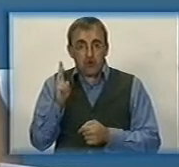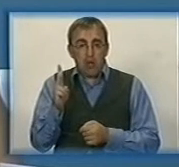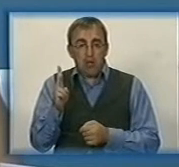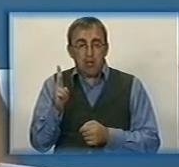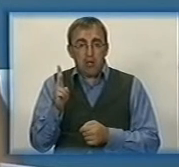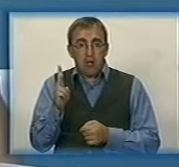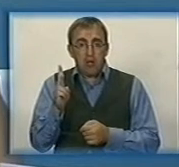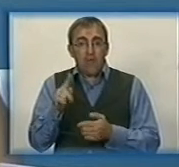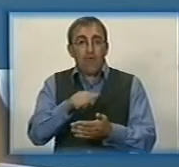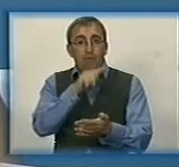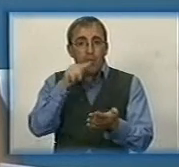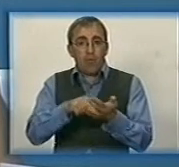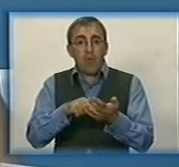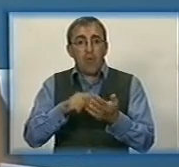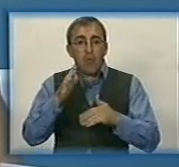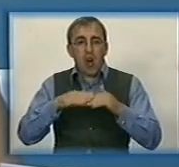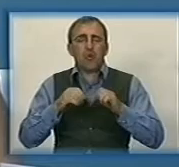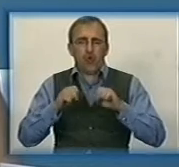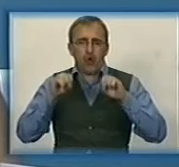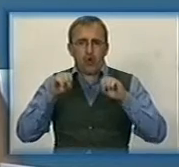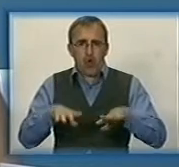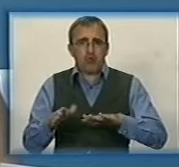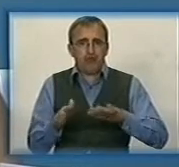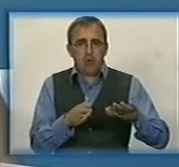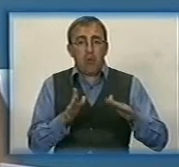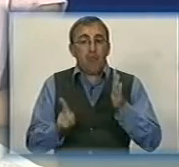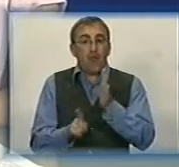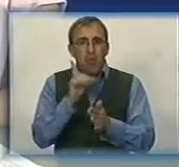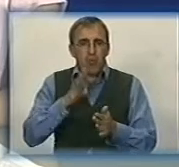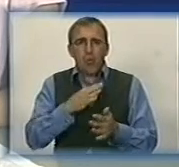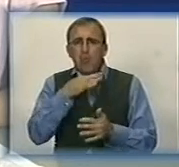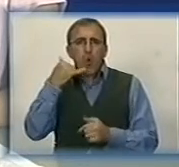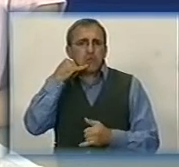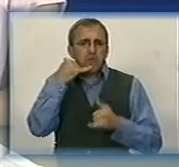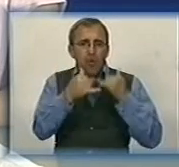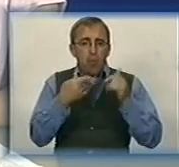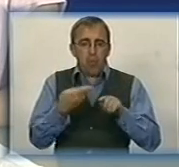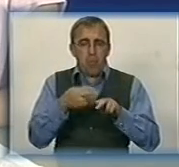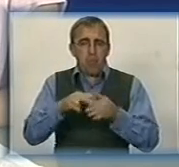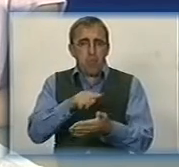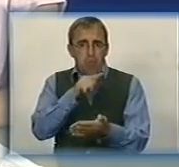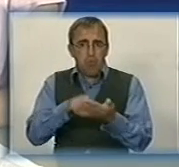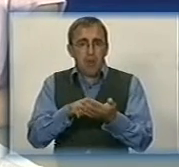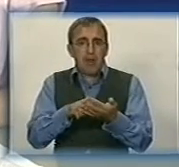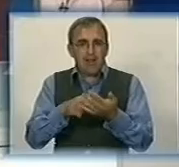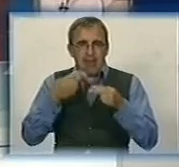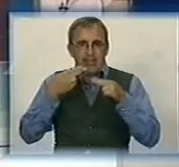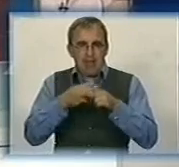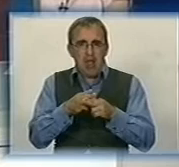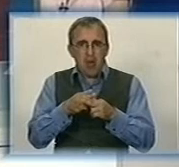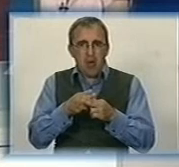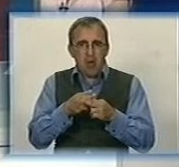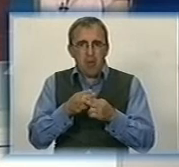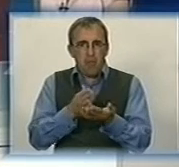то вопросы уже практически решены. Если вначале было много звонков по этому поводу на нашу службу техподдержки, то